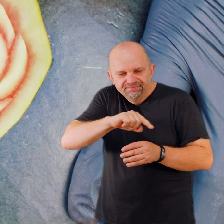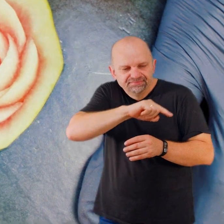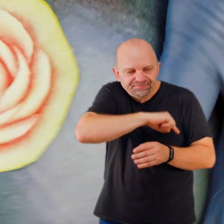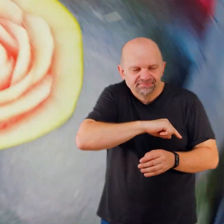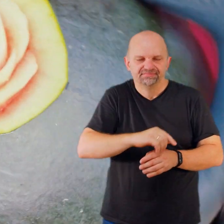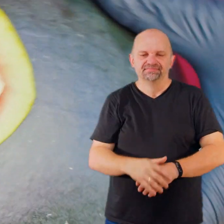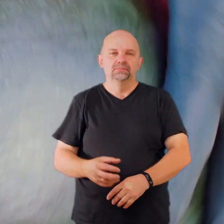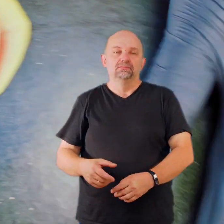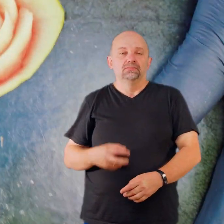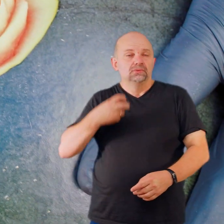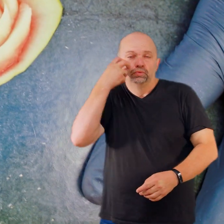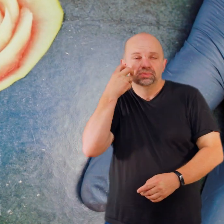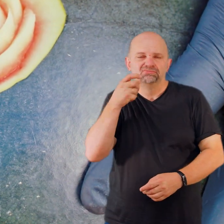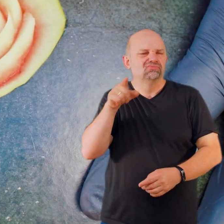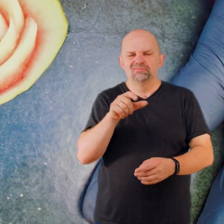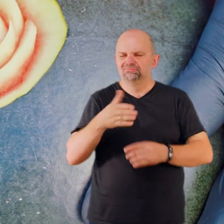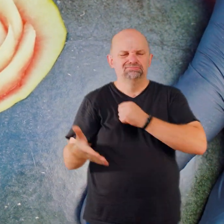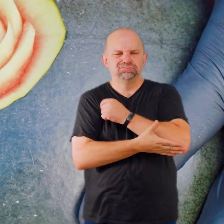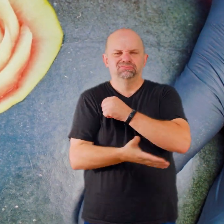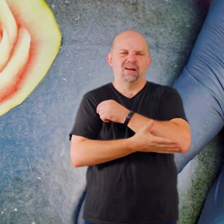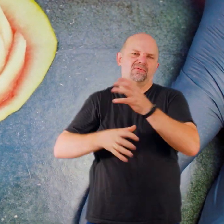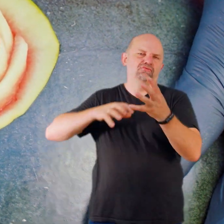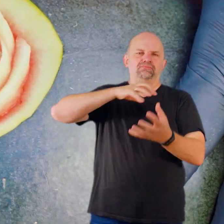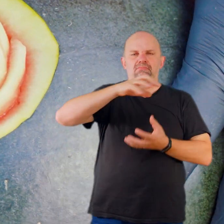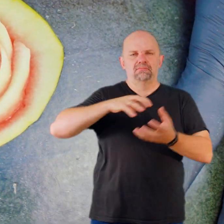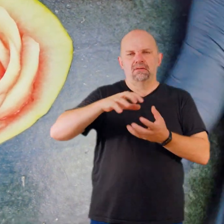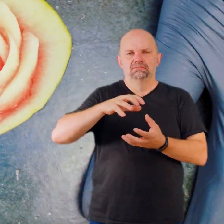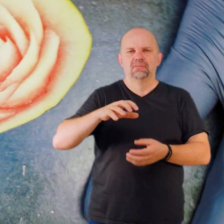na melonie i wielu, wielu innych owocach i warzywach.